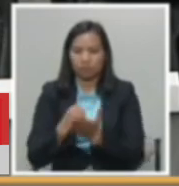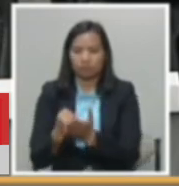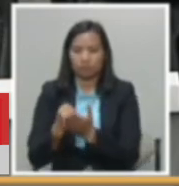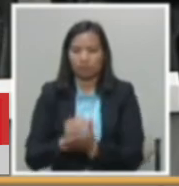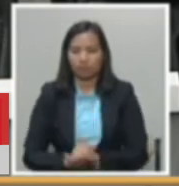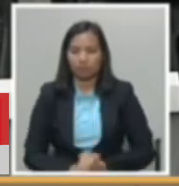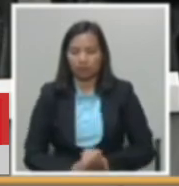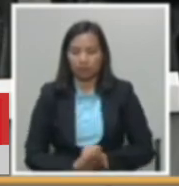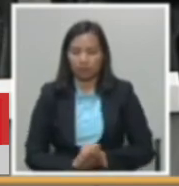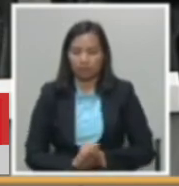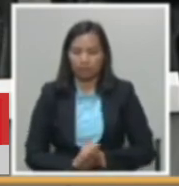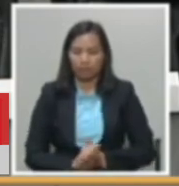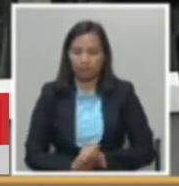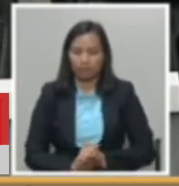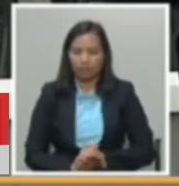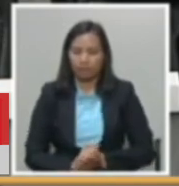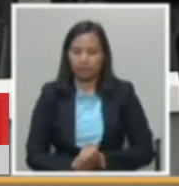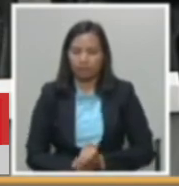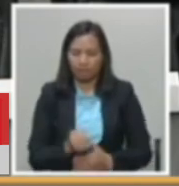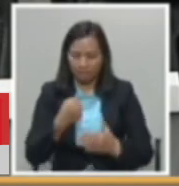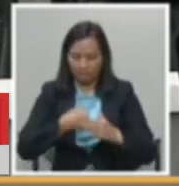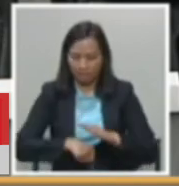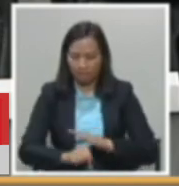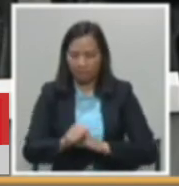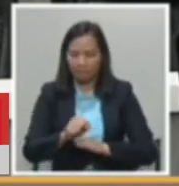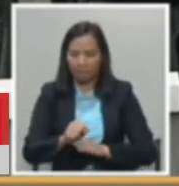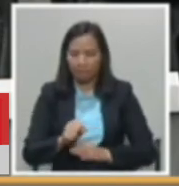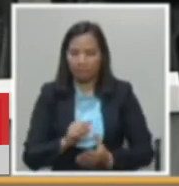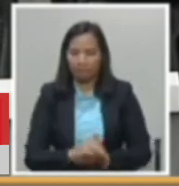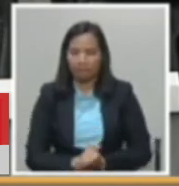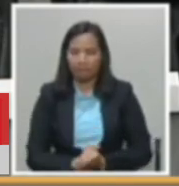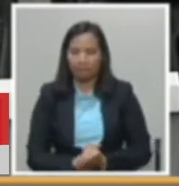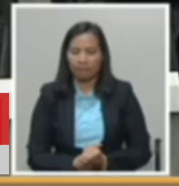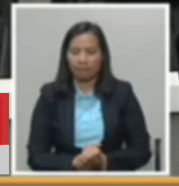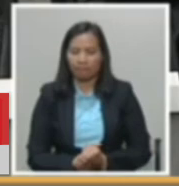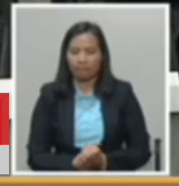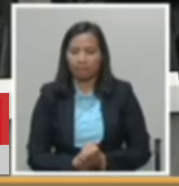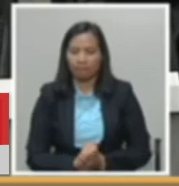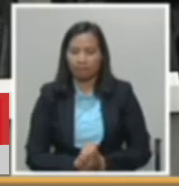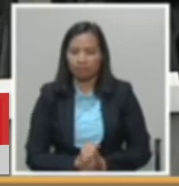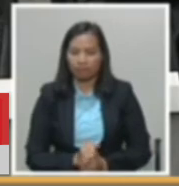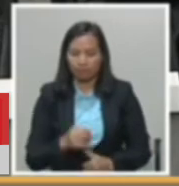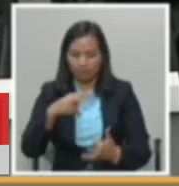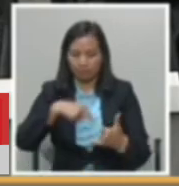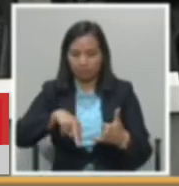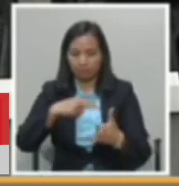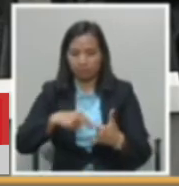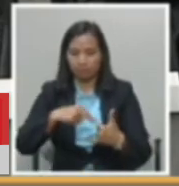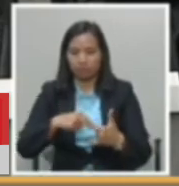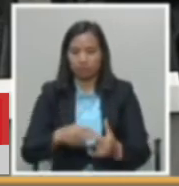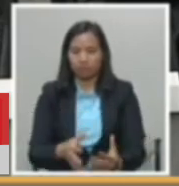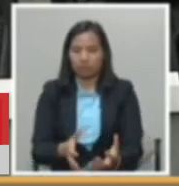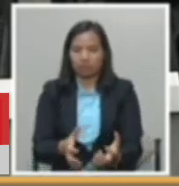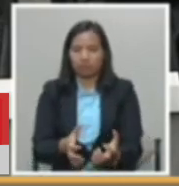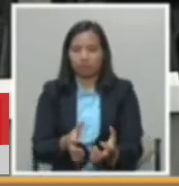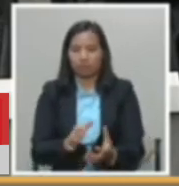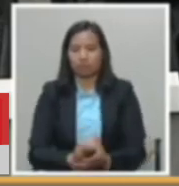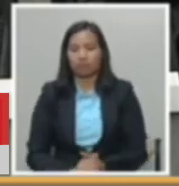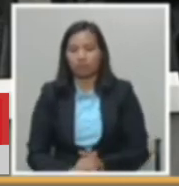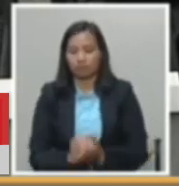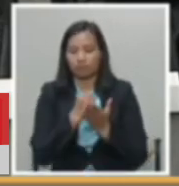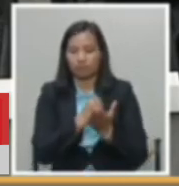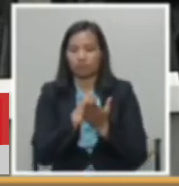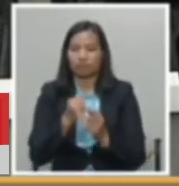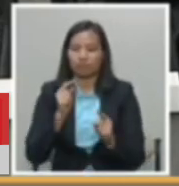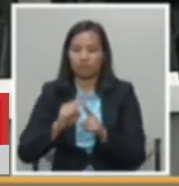ของการคลอดบุตรนะครับการรักษาทุพพลภาพสงเคราะห์อะไรต่